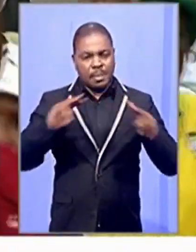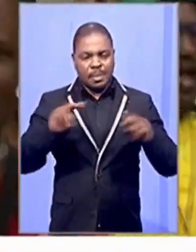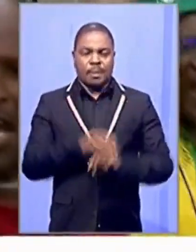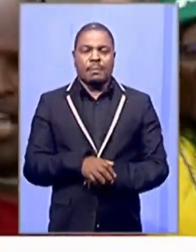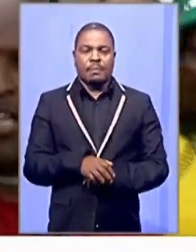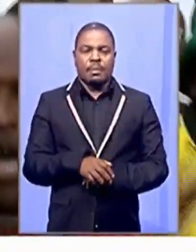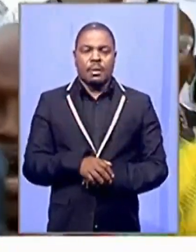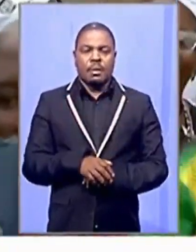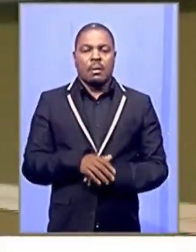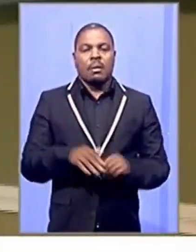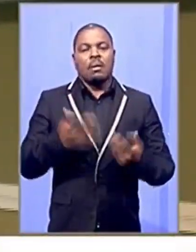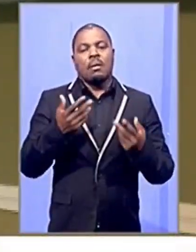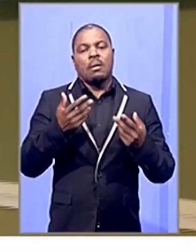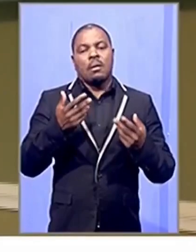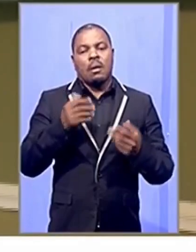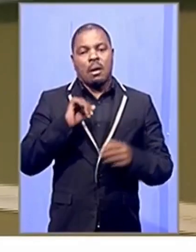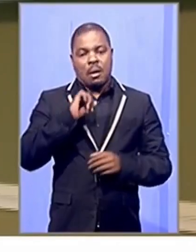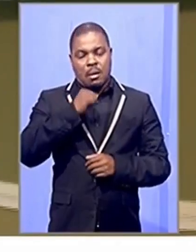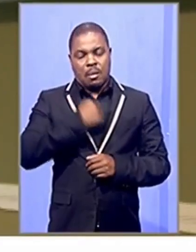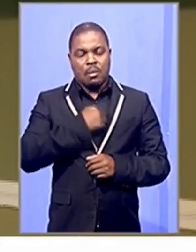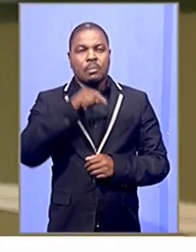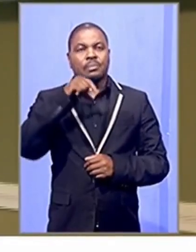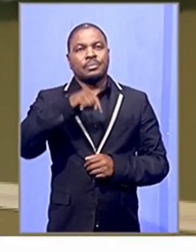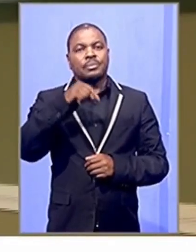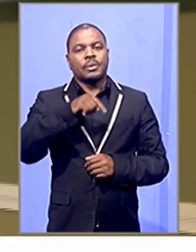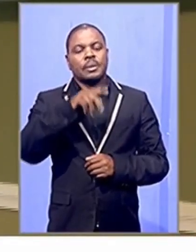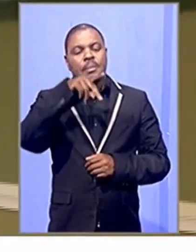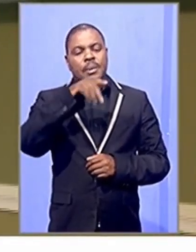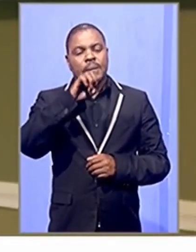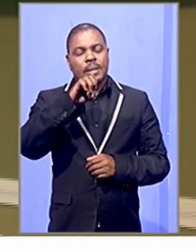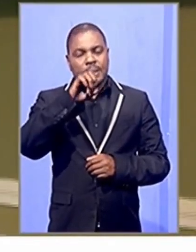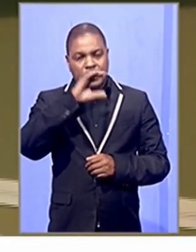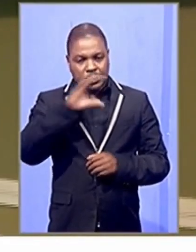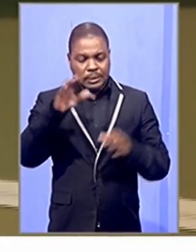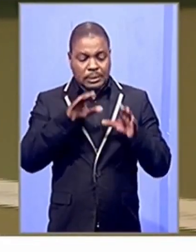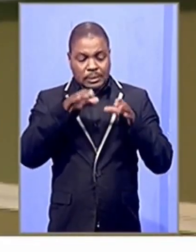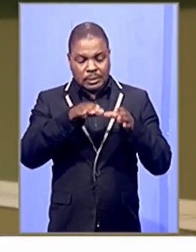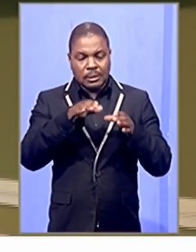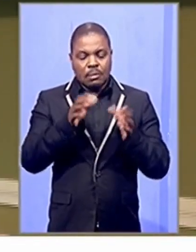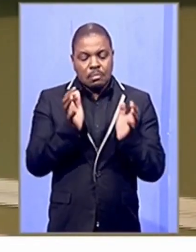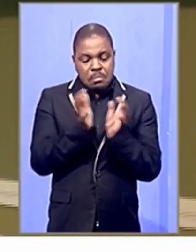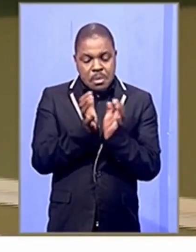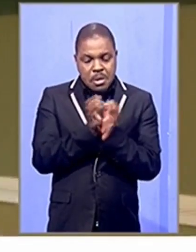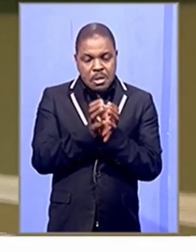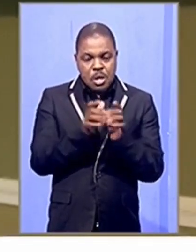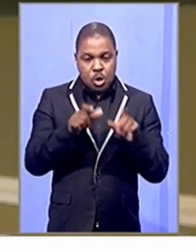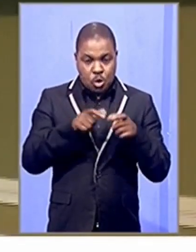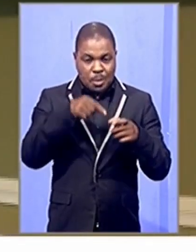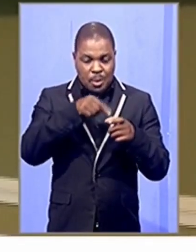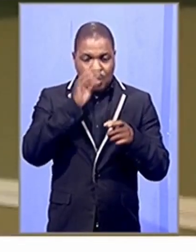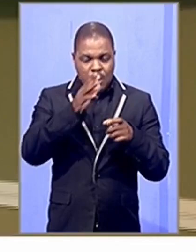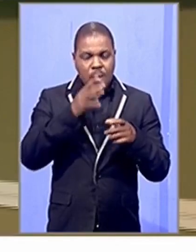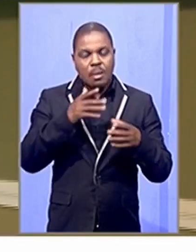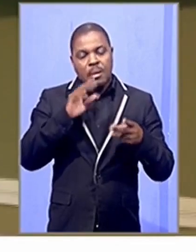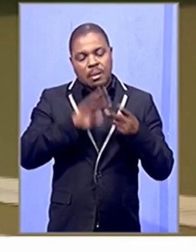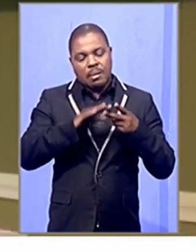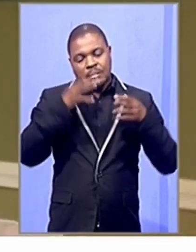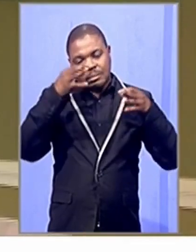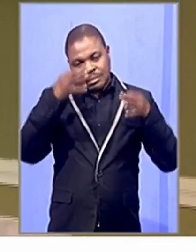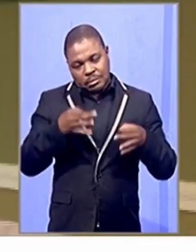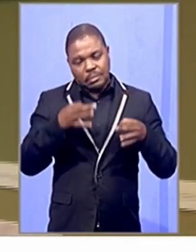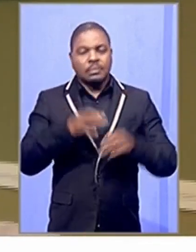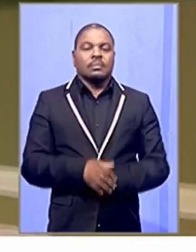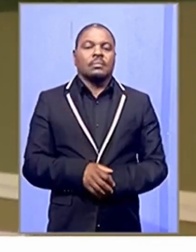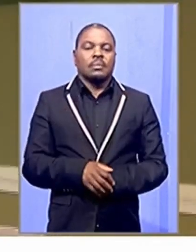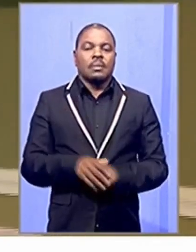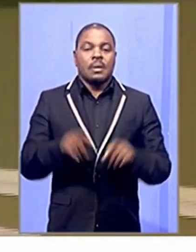Komiti ya bohareng ya rona ya PC e tla dula fatshe e nke qeto